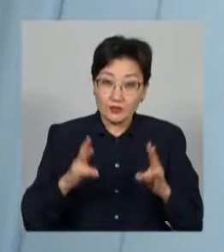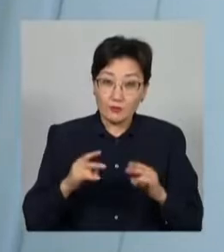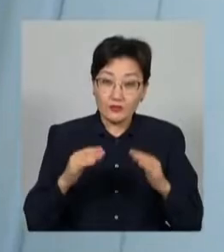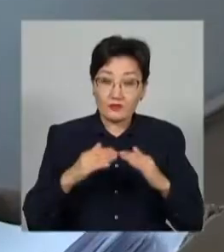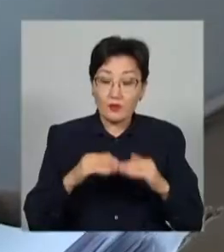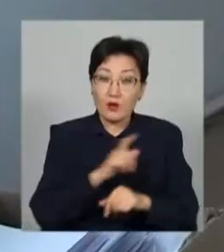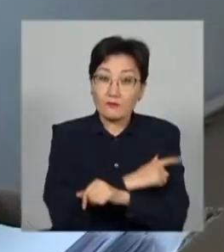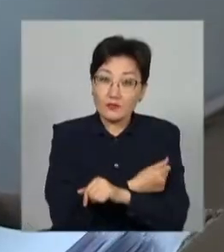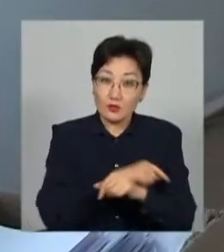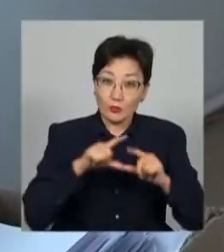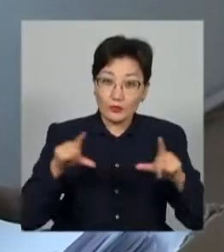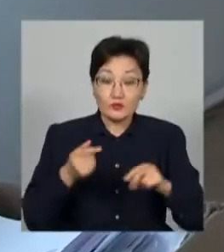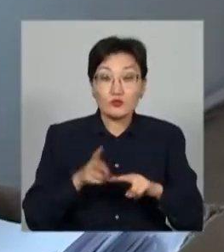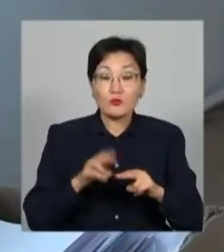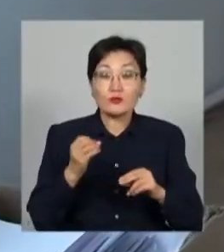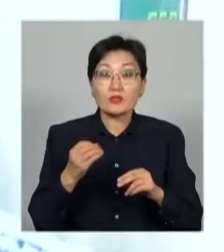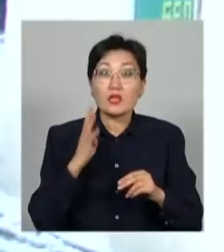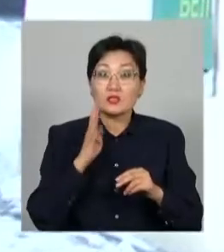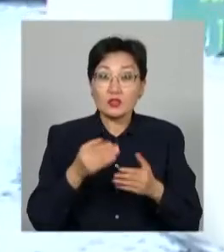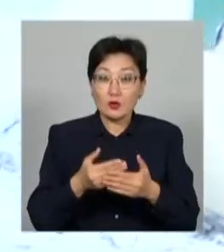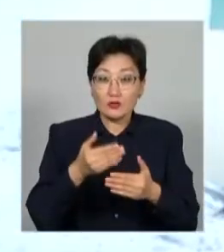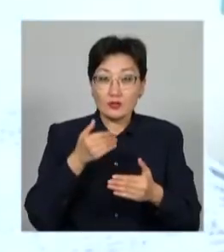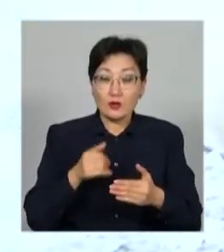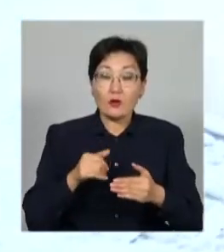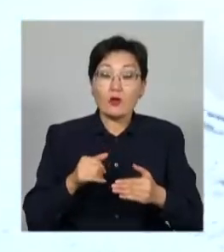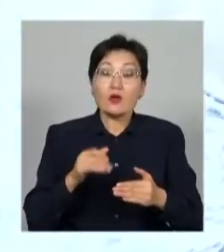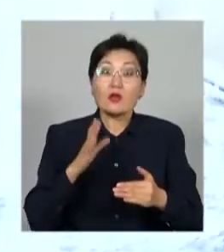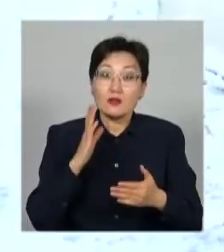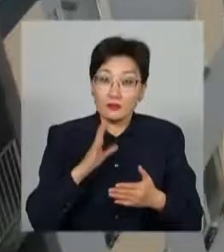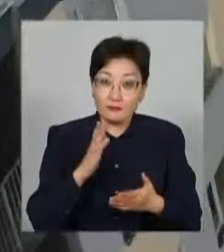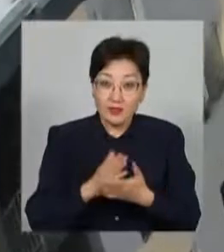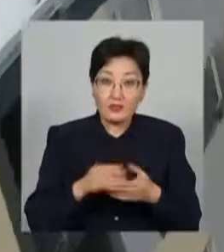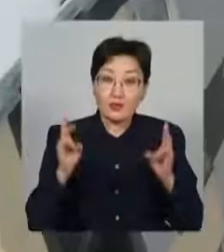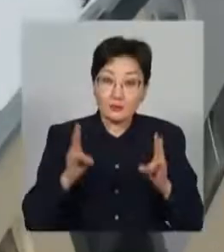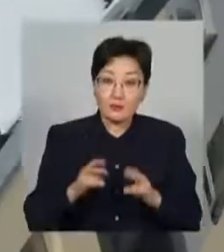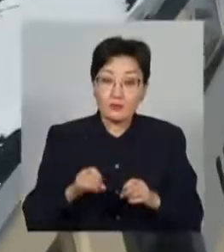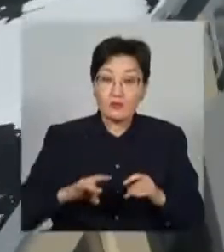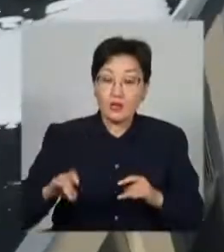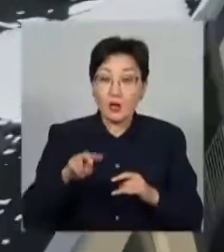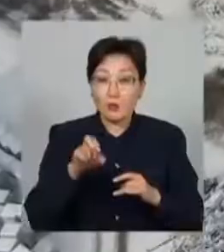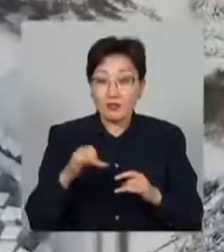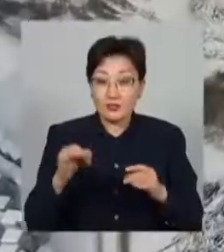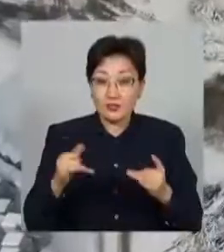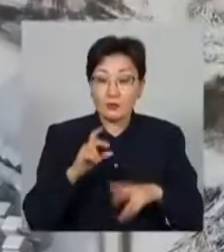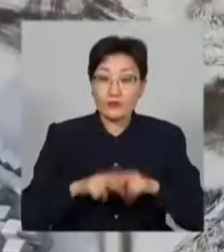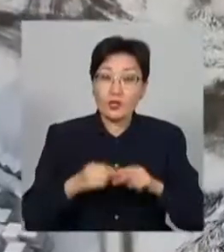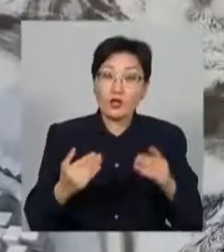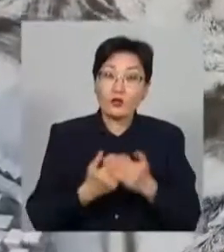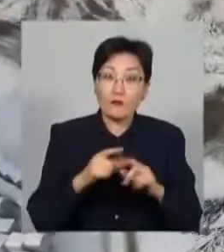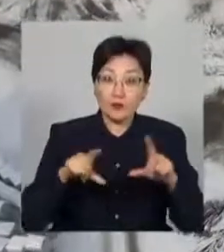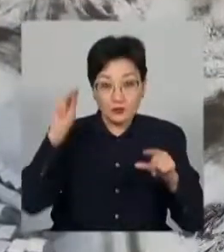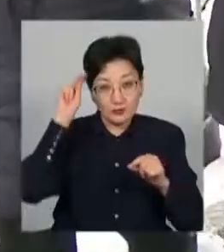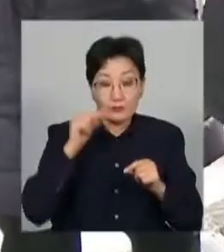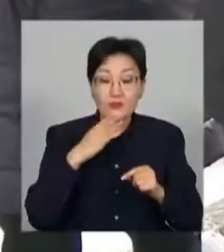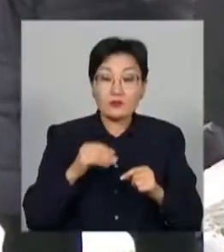здания врачебной амбулатории, который еще 4 года назад признали сейсмоопасным. А в микрорайоне Абай сейчас строят новую школу.